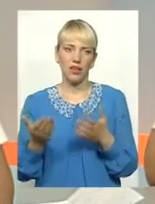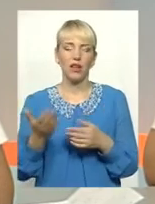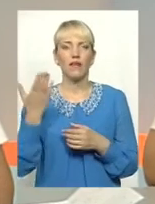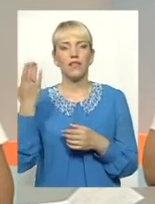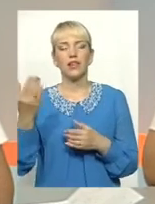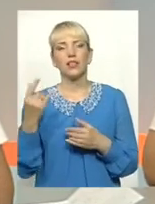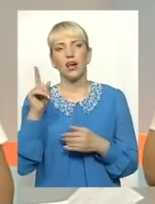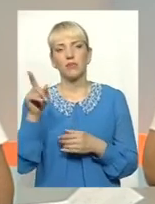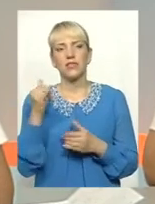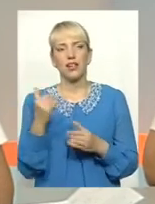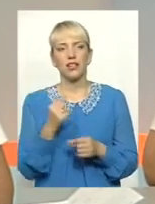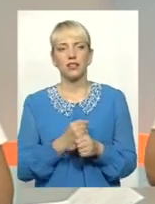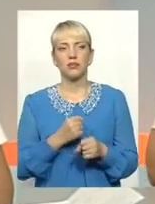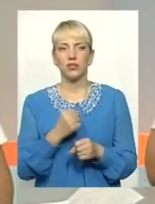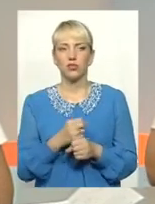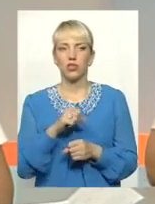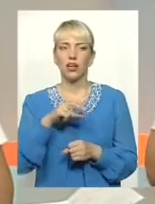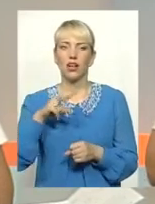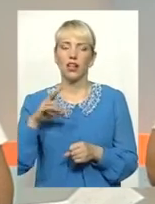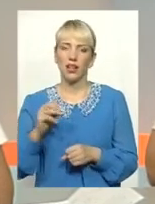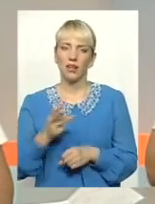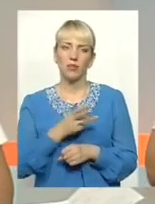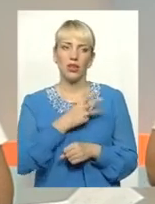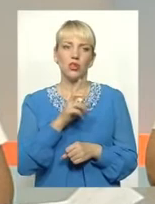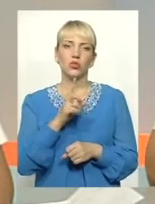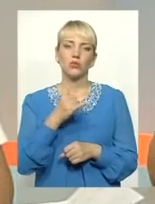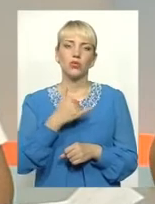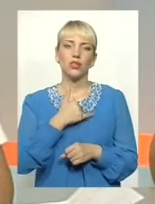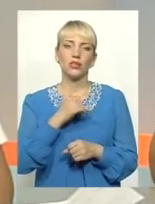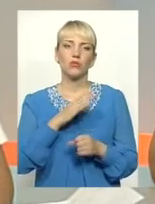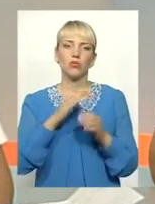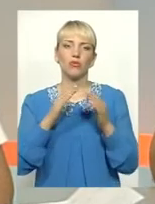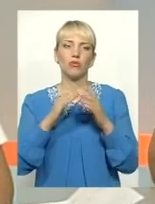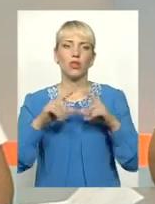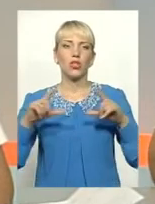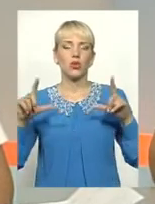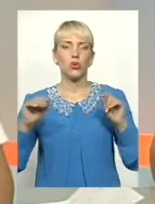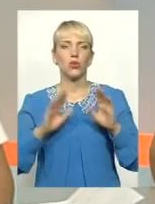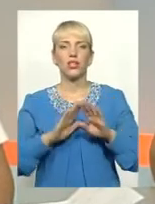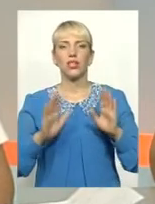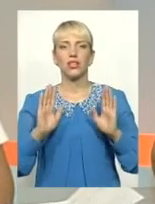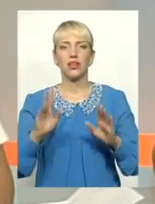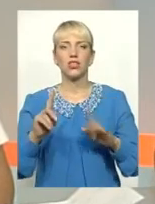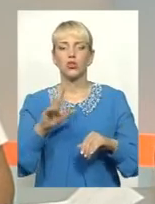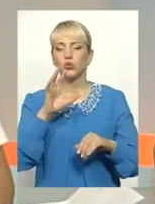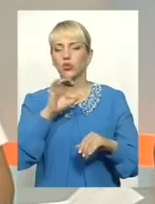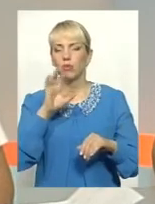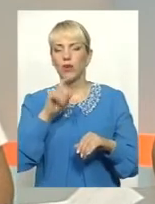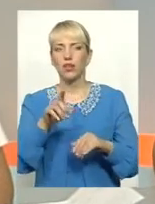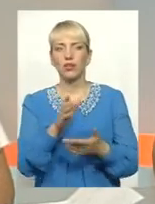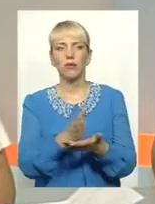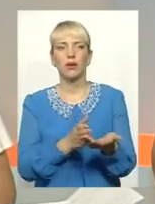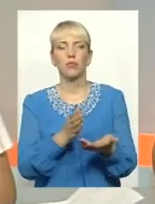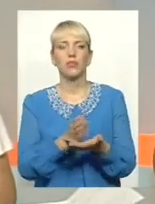зараз працюють. Але бажано, щоб у нас був притулок не тільки в розрізі тому, що собака там перебуває